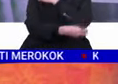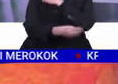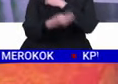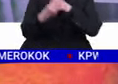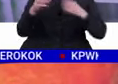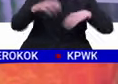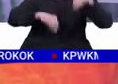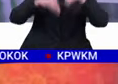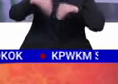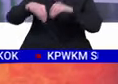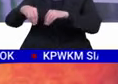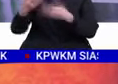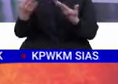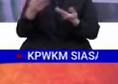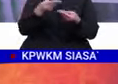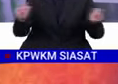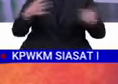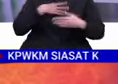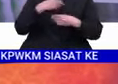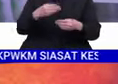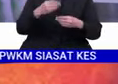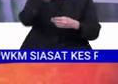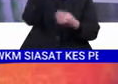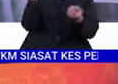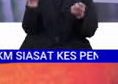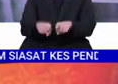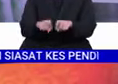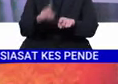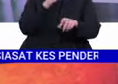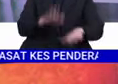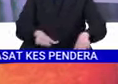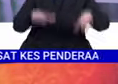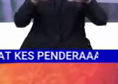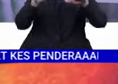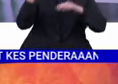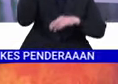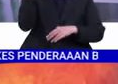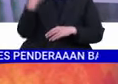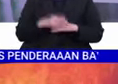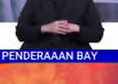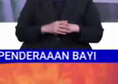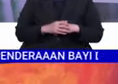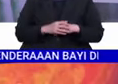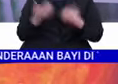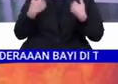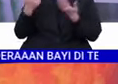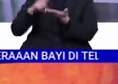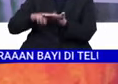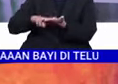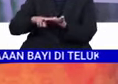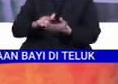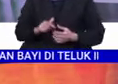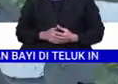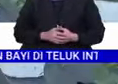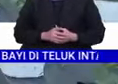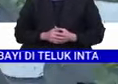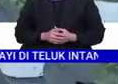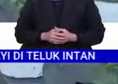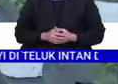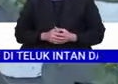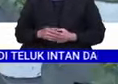DC Alamsyah Pasir Putih Kelantan akibat banjir baru-baru ini wartawan nooralia Ramli adalah perannya